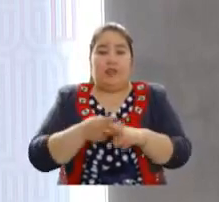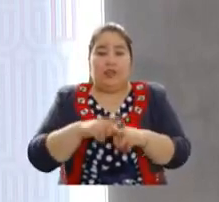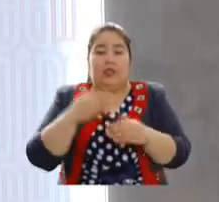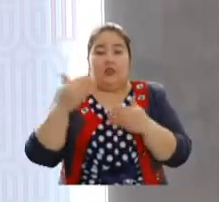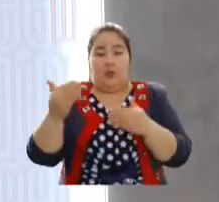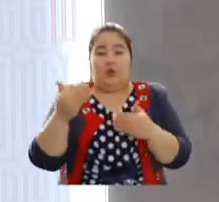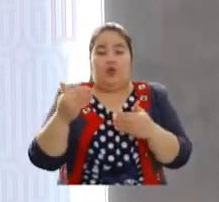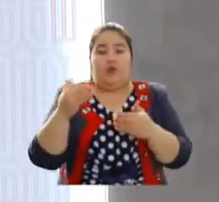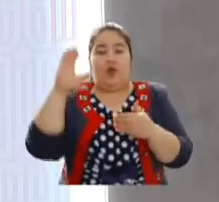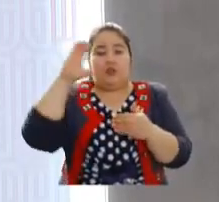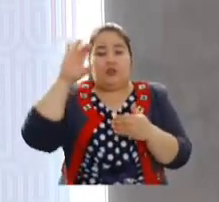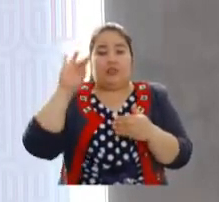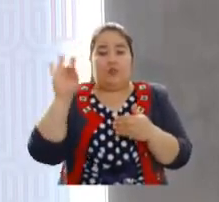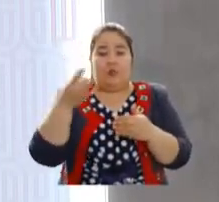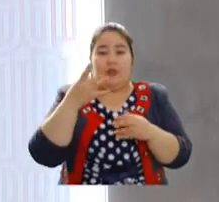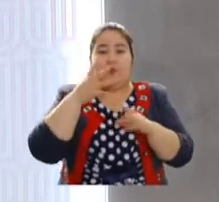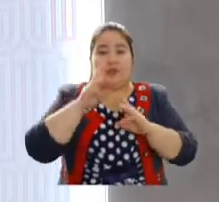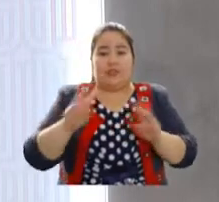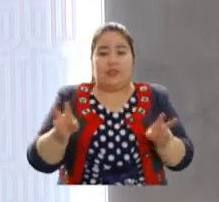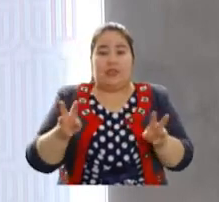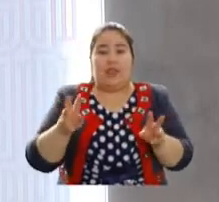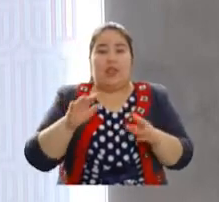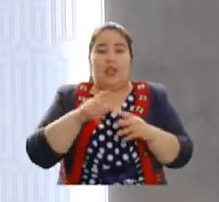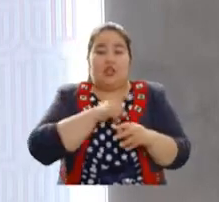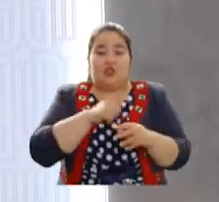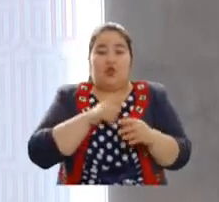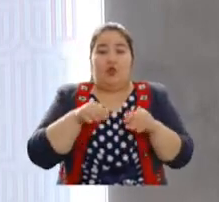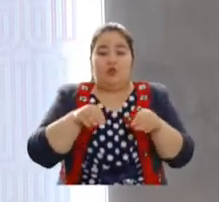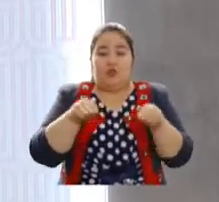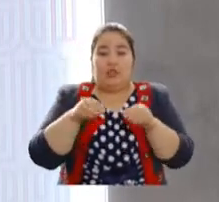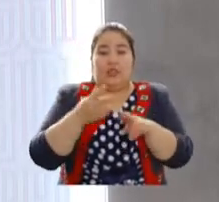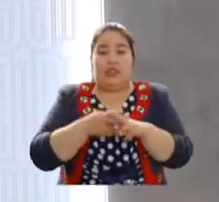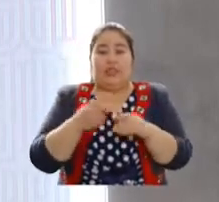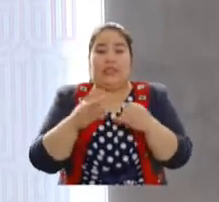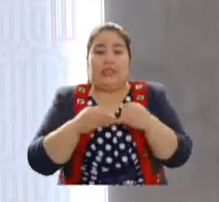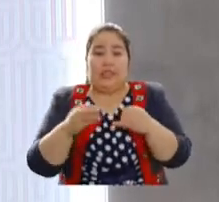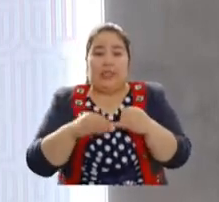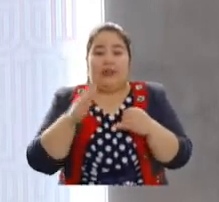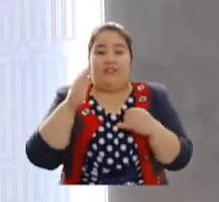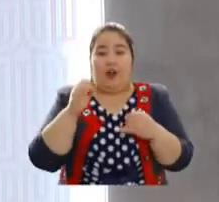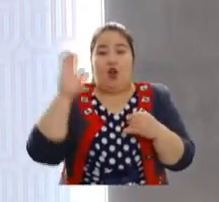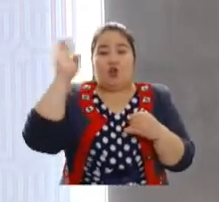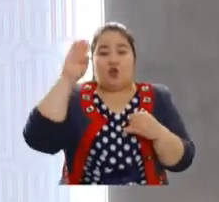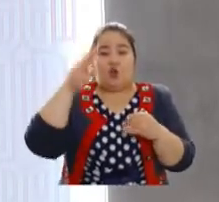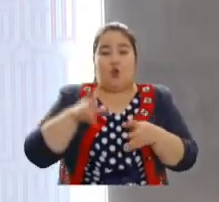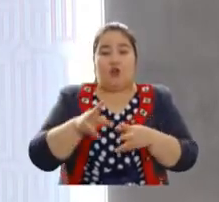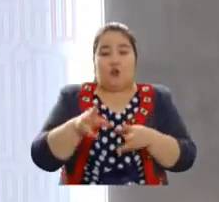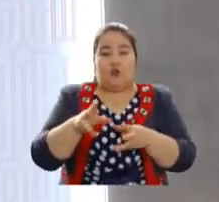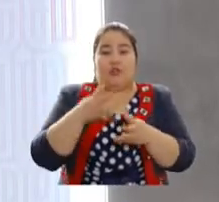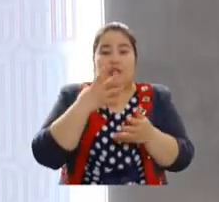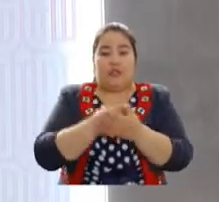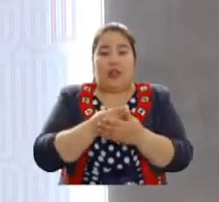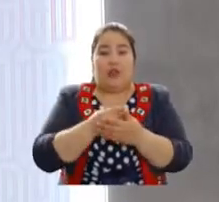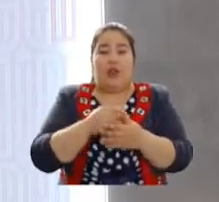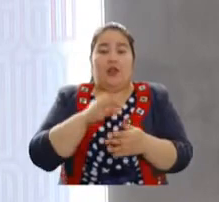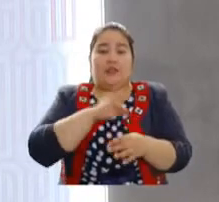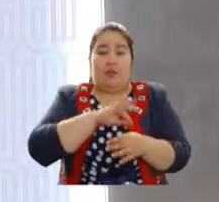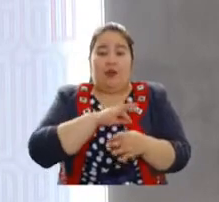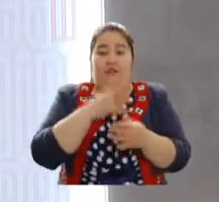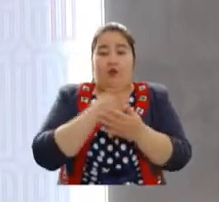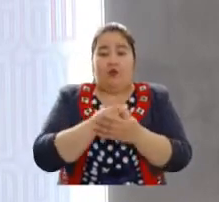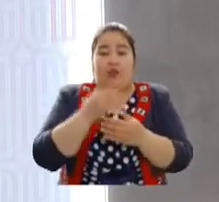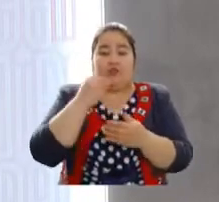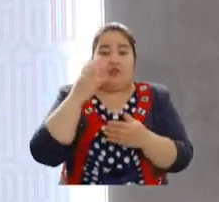tomonidan O'zbekiston Respublikasi prezidentining qishloq xo'jaligida yer va suv resurslaridan samarali foydalanish,